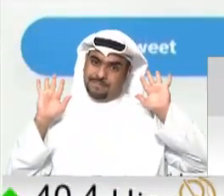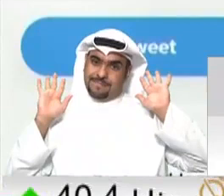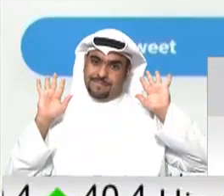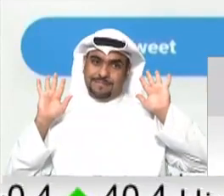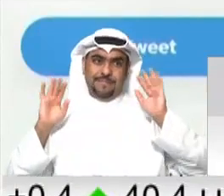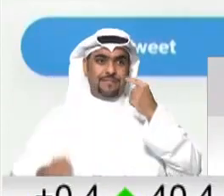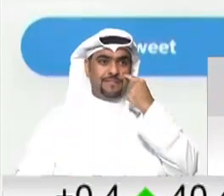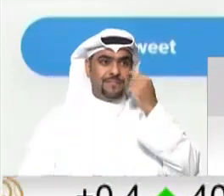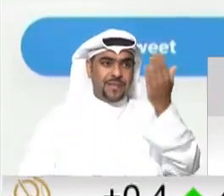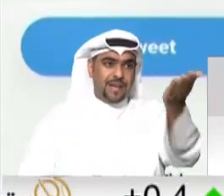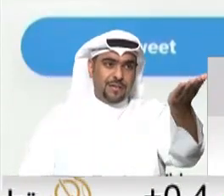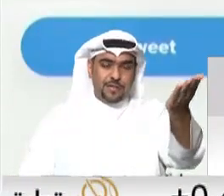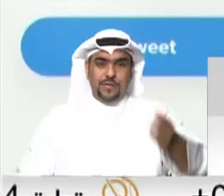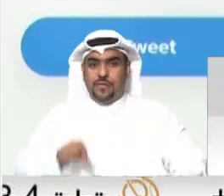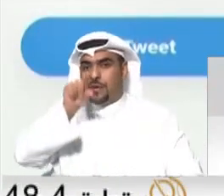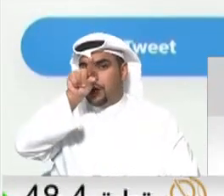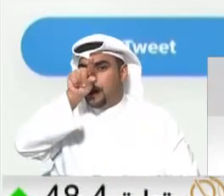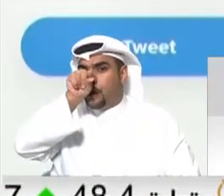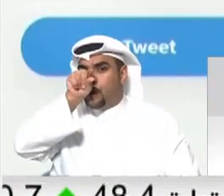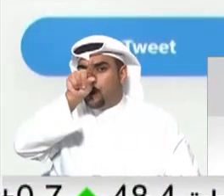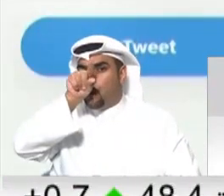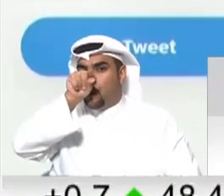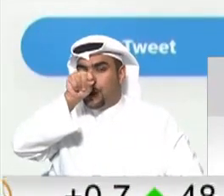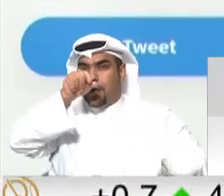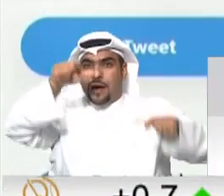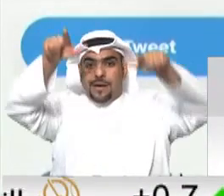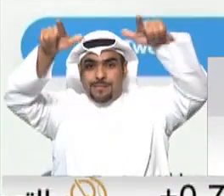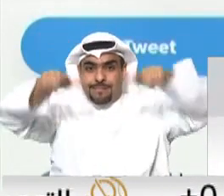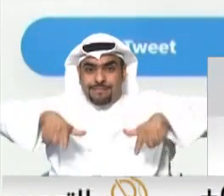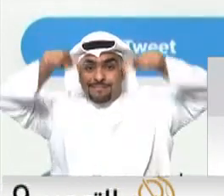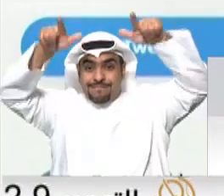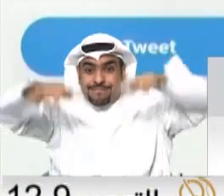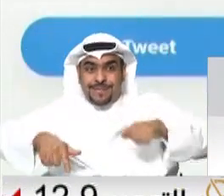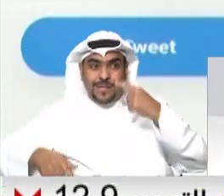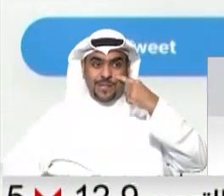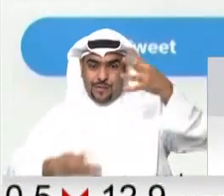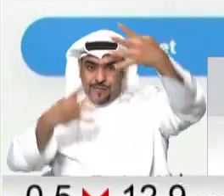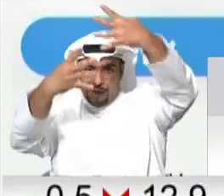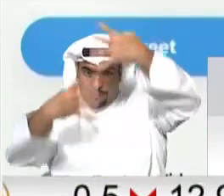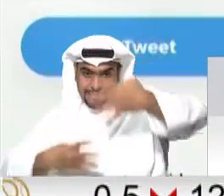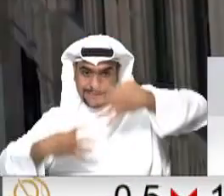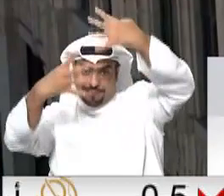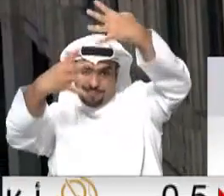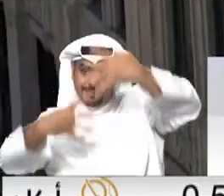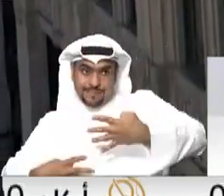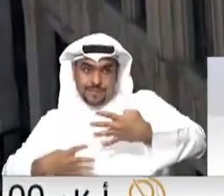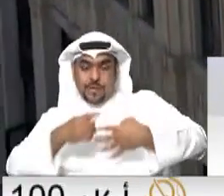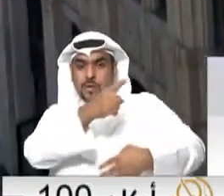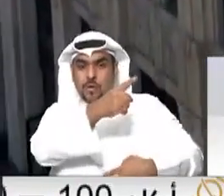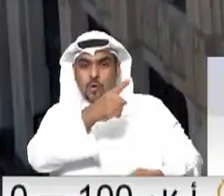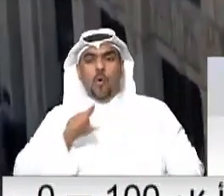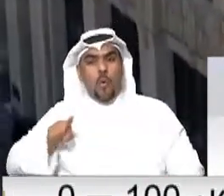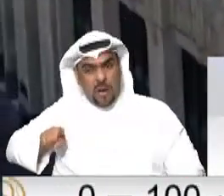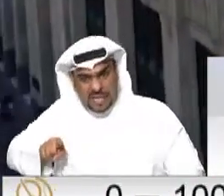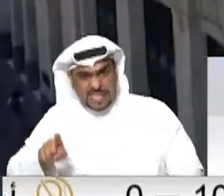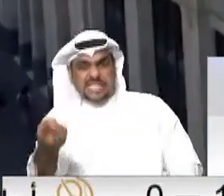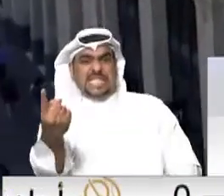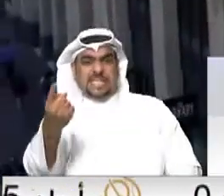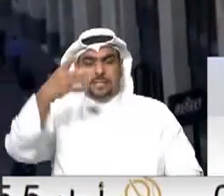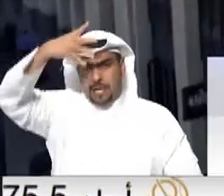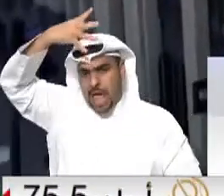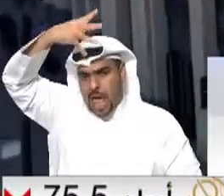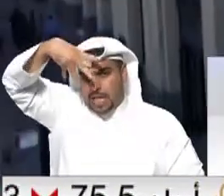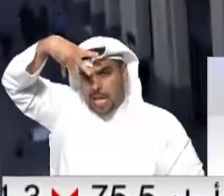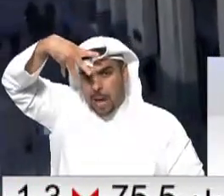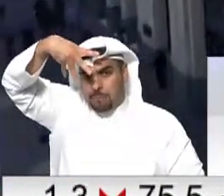موقع تويتر اطلقت معركته التي يتوقع ان تكون شرسه ضد ترامب لاسيما وان